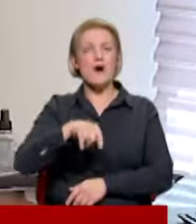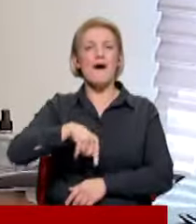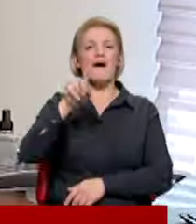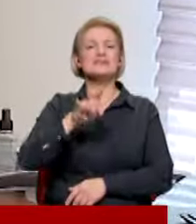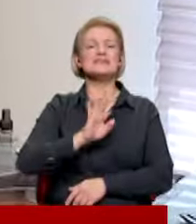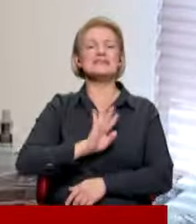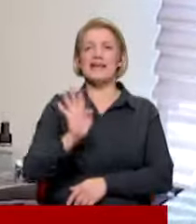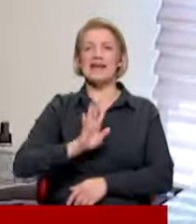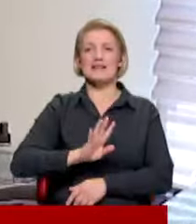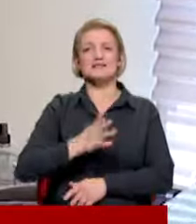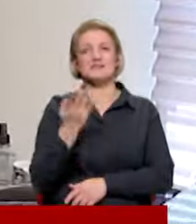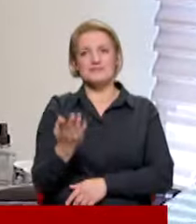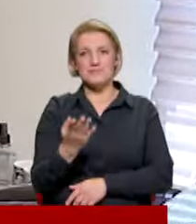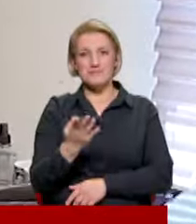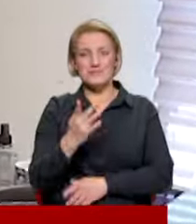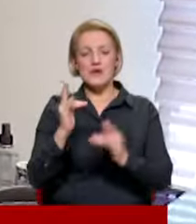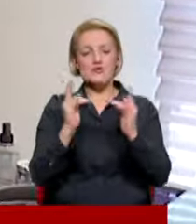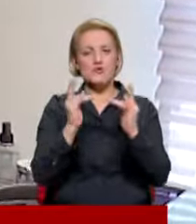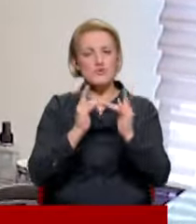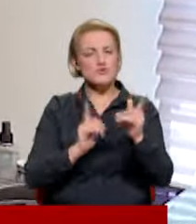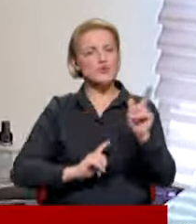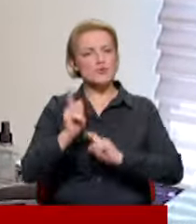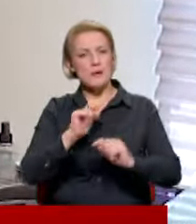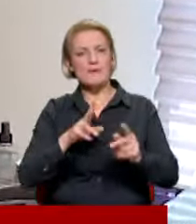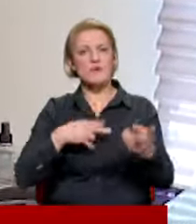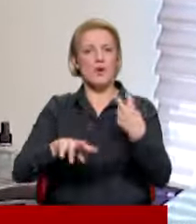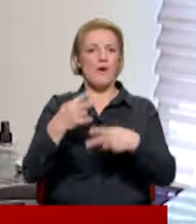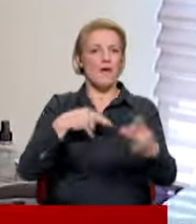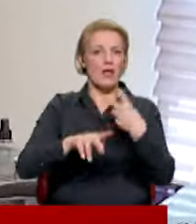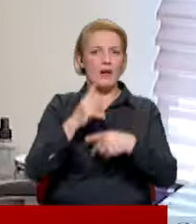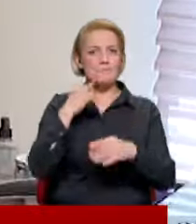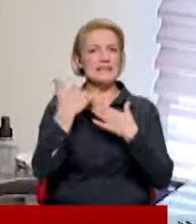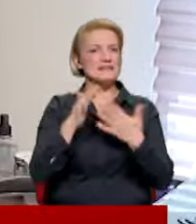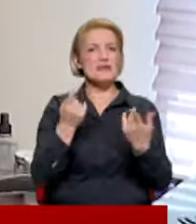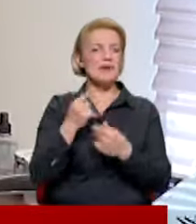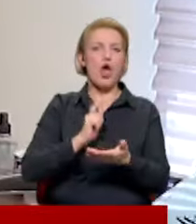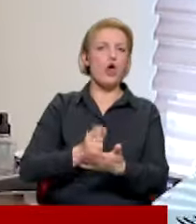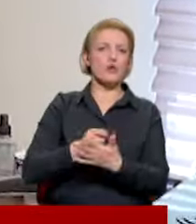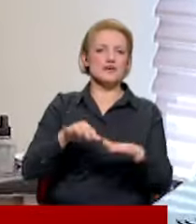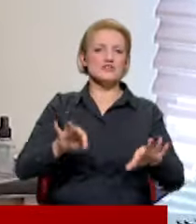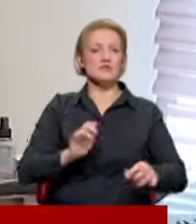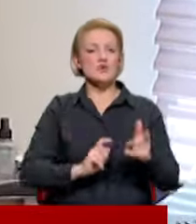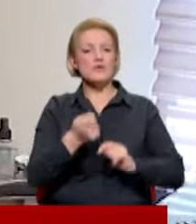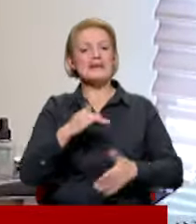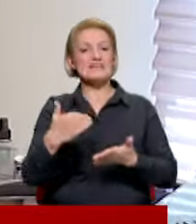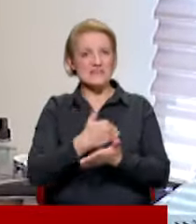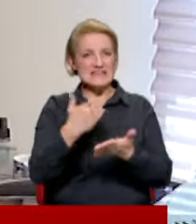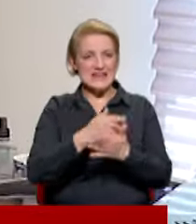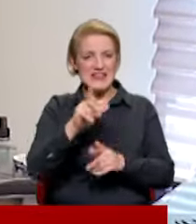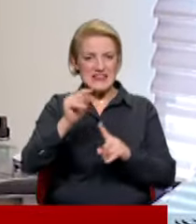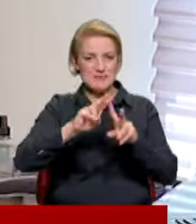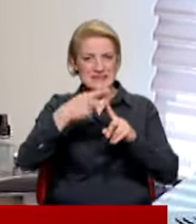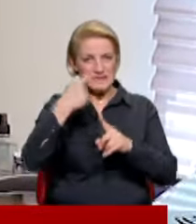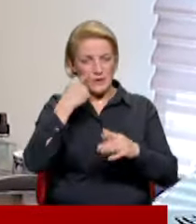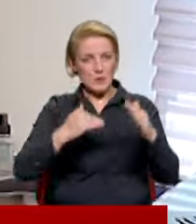Deli Dumrul hikayesi geçmediğimiz Köprüler Kullanmadığımız yollardan milletimiz nasıl para ödüyorsa şimdi kullanmadığı kredi kartı limiti